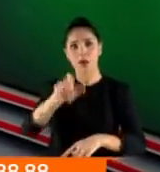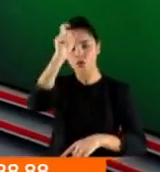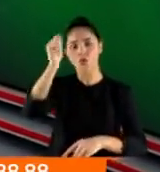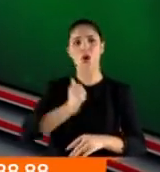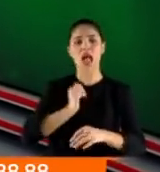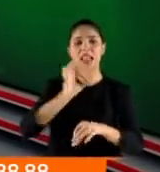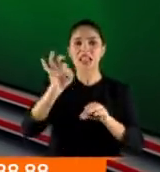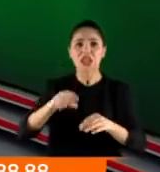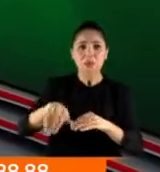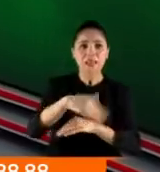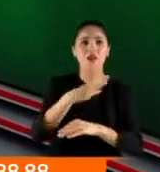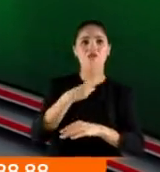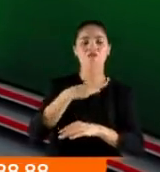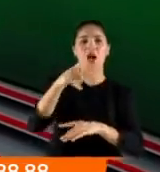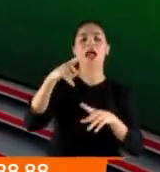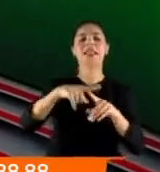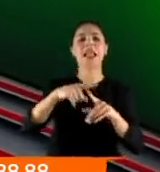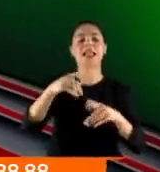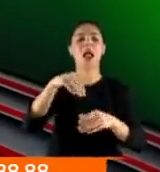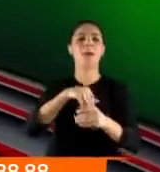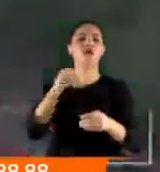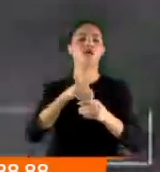an meselesi tezkere mecliste.